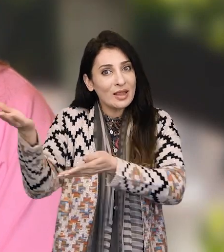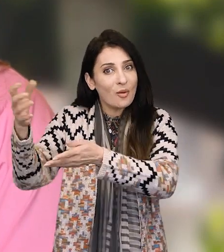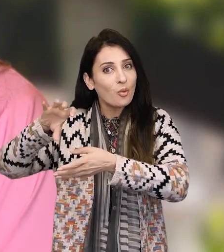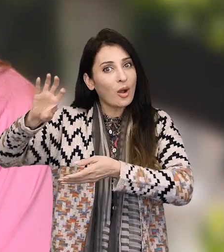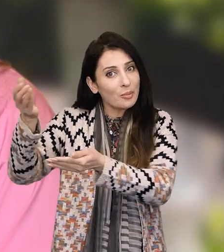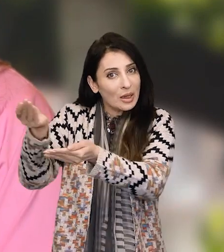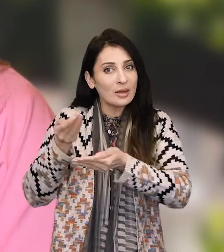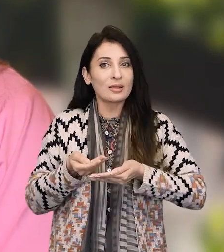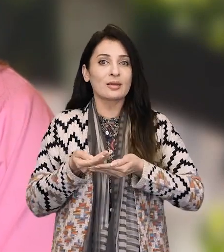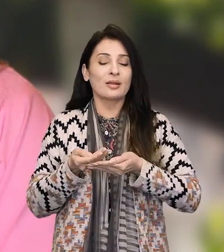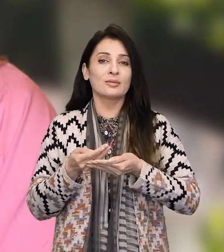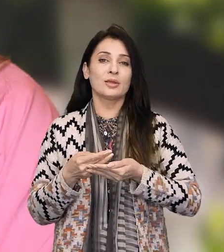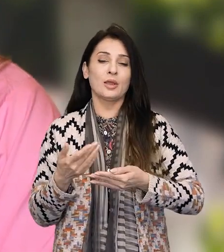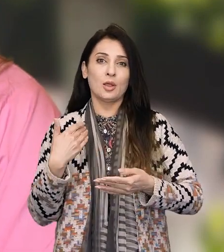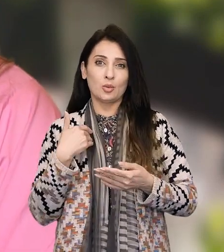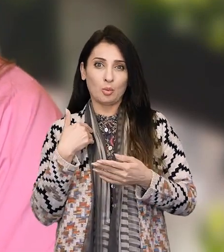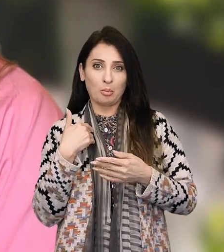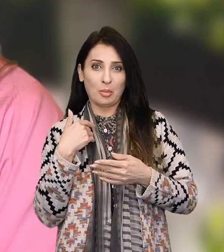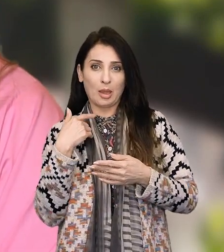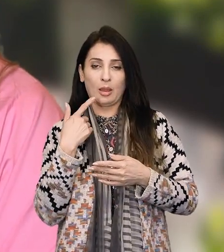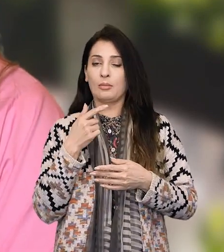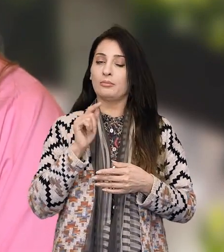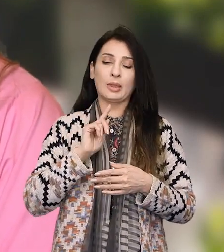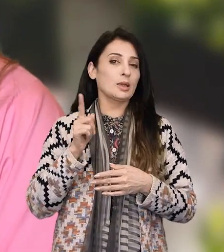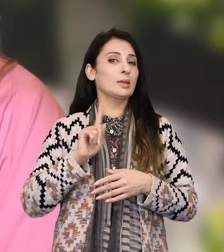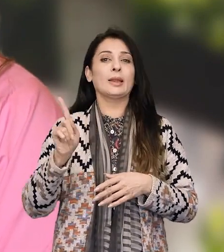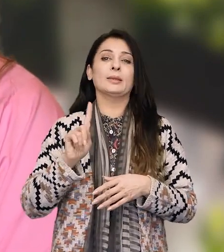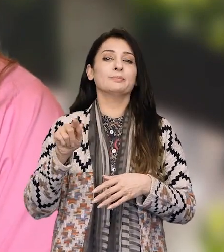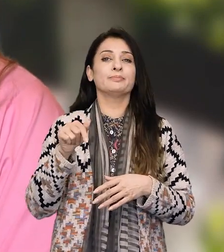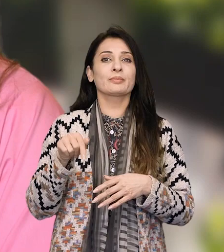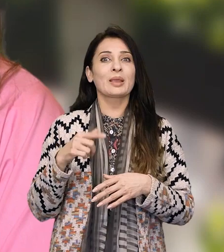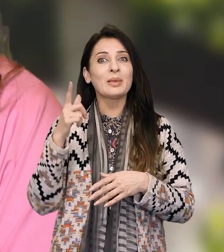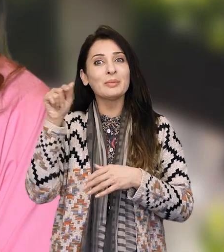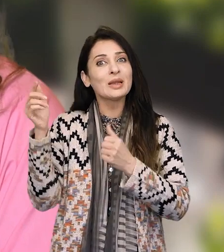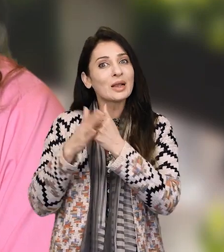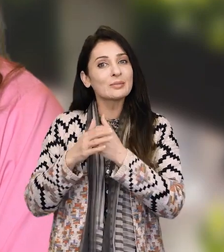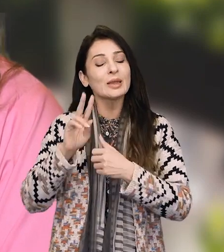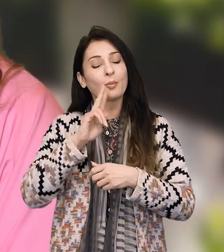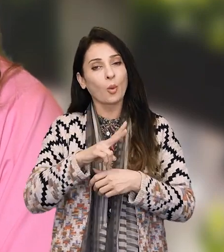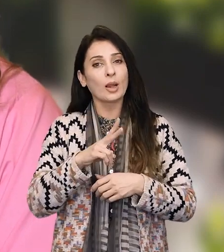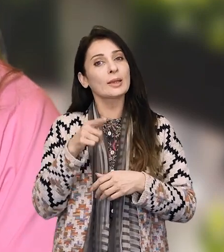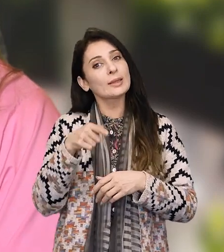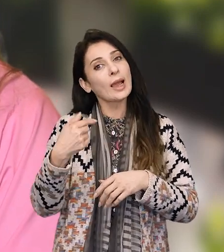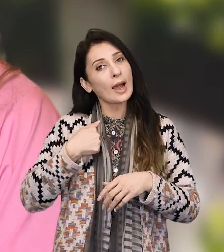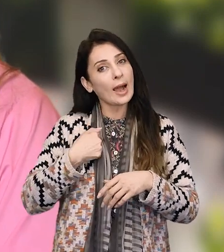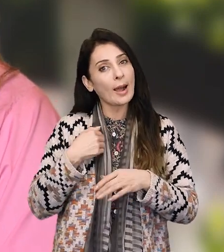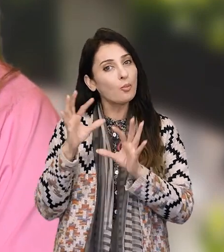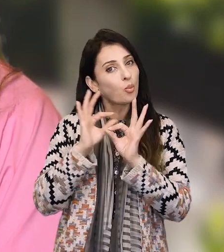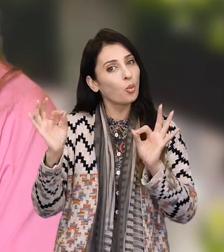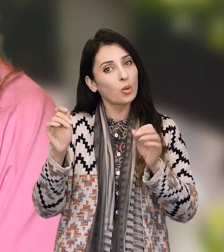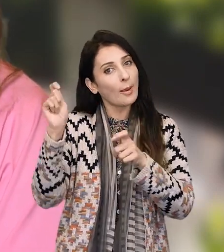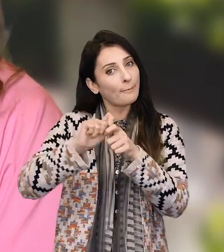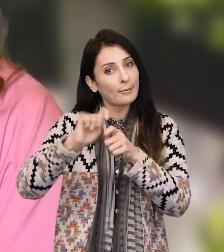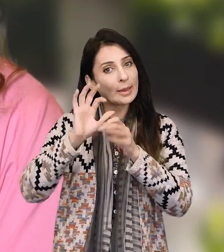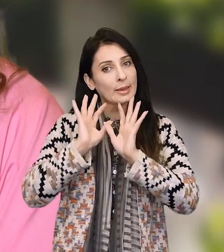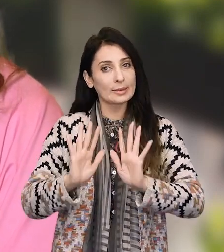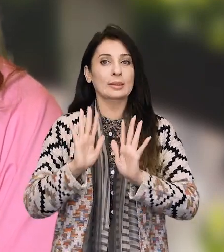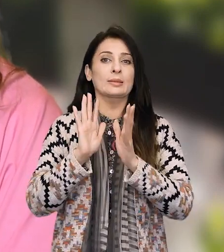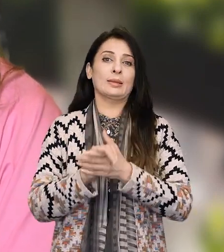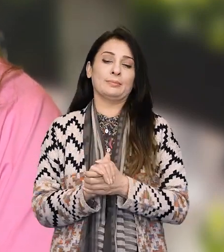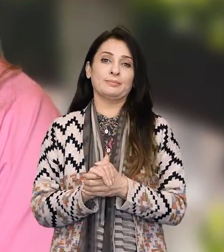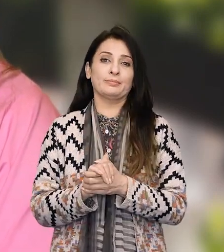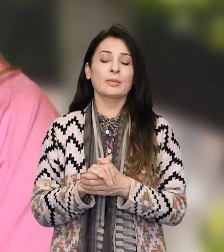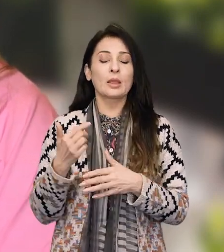So मैं बिल्कुल इसके फेवर में नहीं थी, but my husband said, oh ये हम बना सकते हैं. So I said ठीक है, जब बनेगा ना